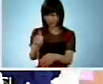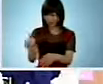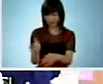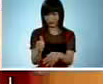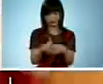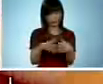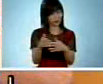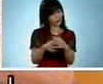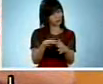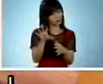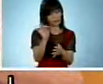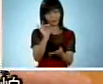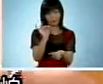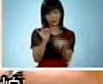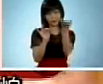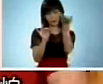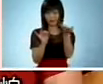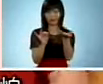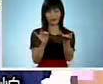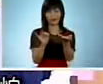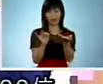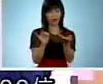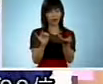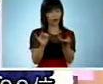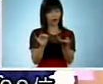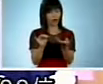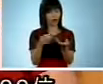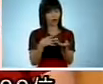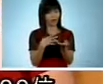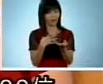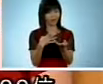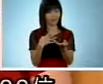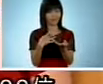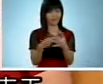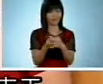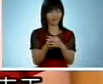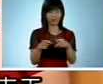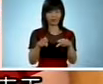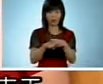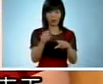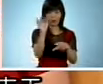练，就几百个人， 真的很可怕。 我们志工9700位，